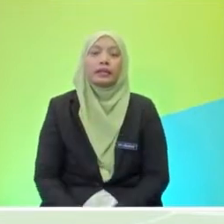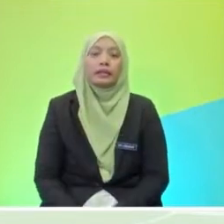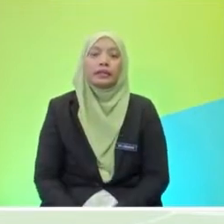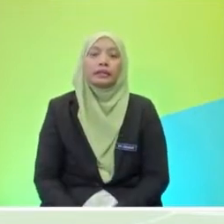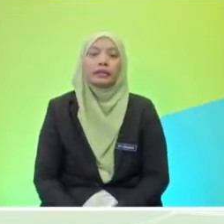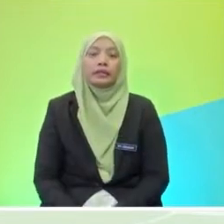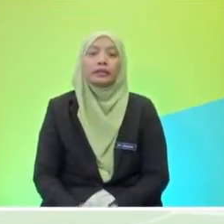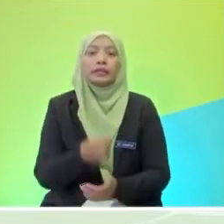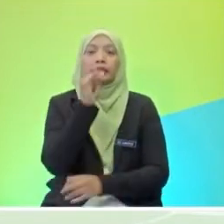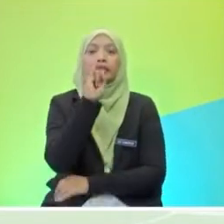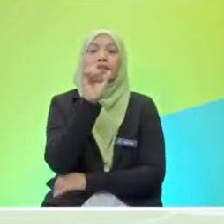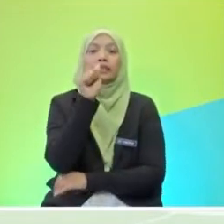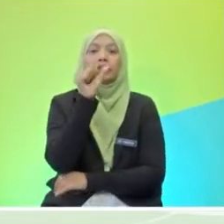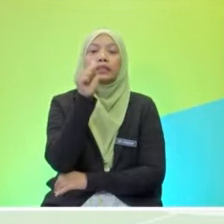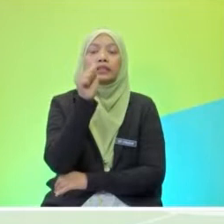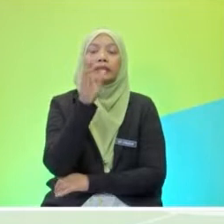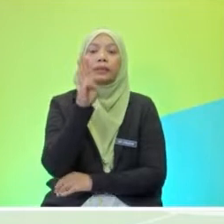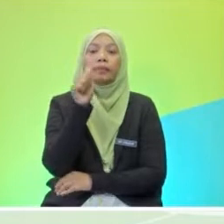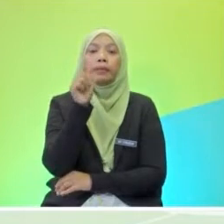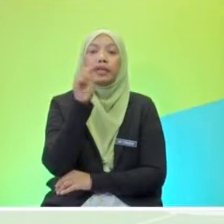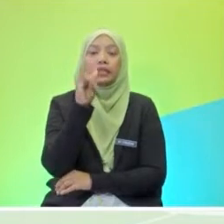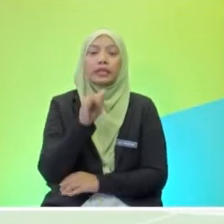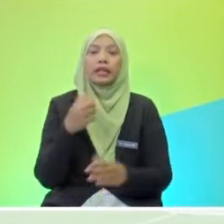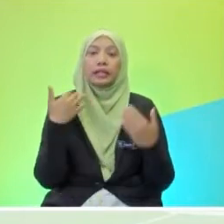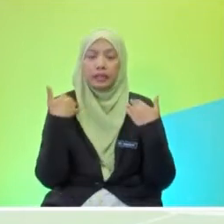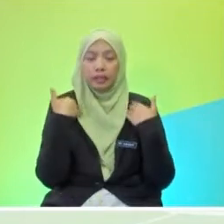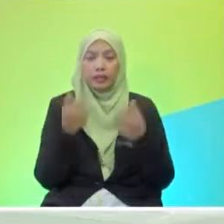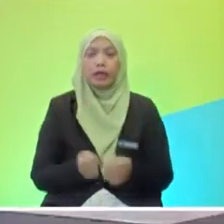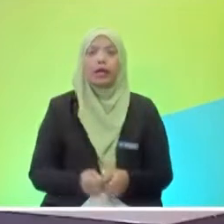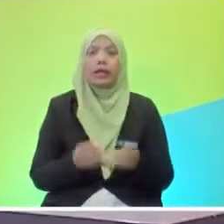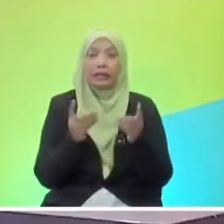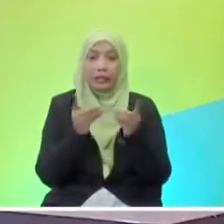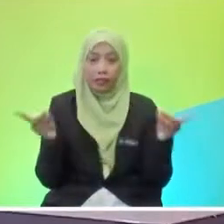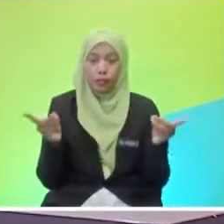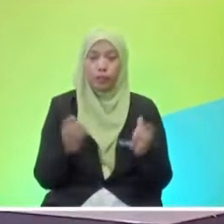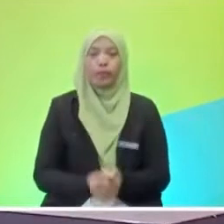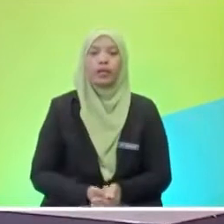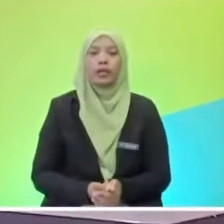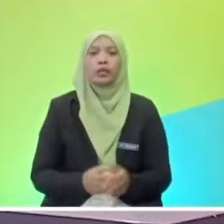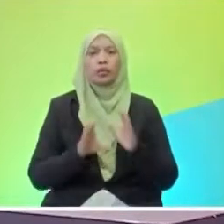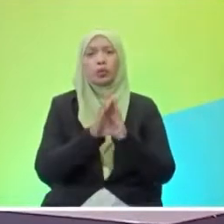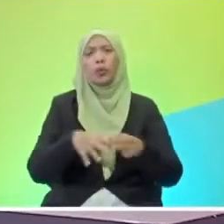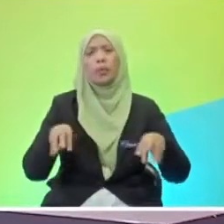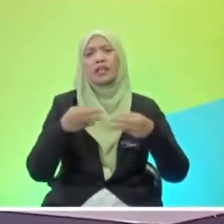makanan si dapur Oke masak ini bukan main